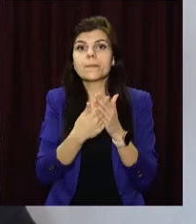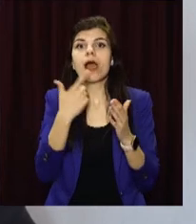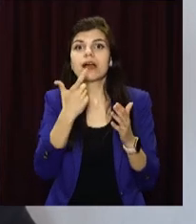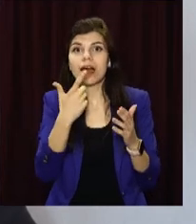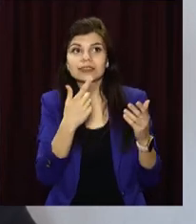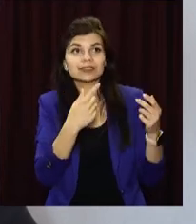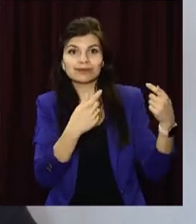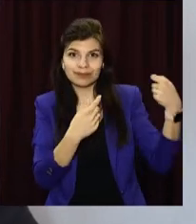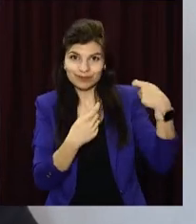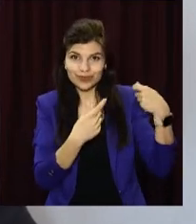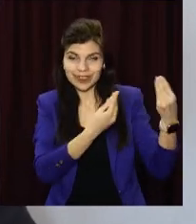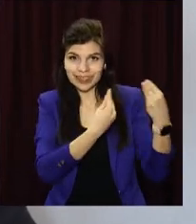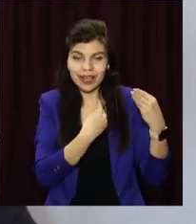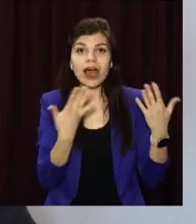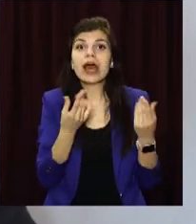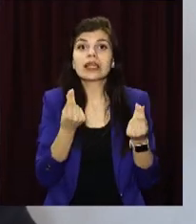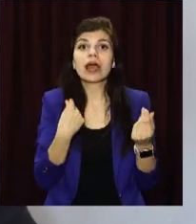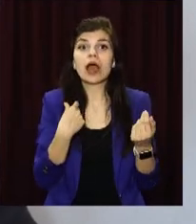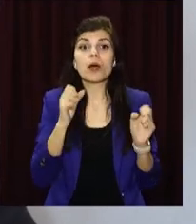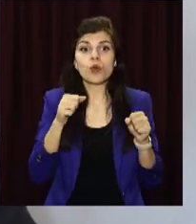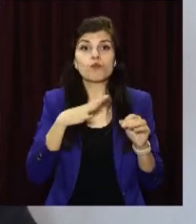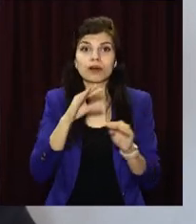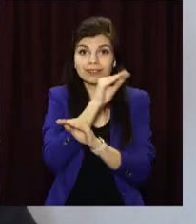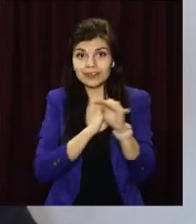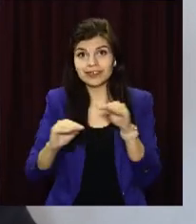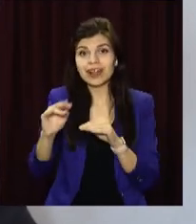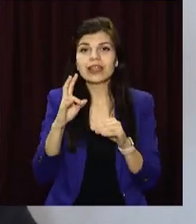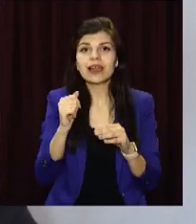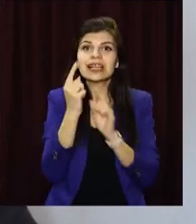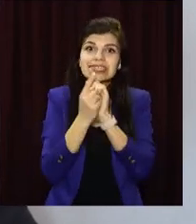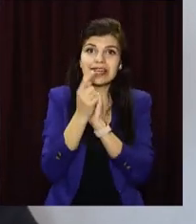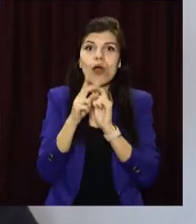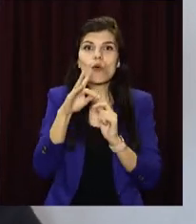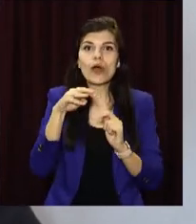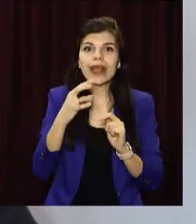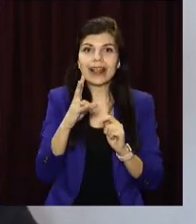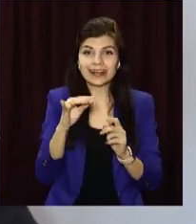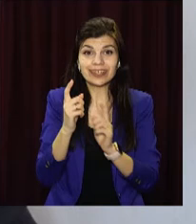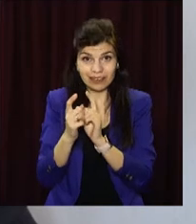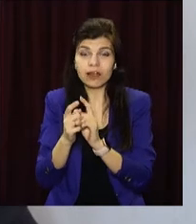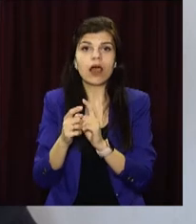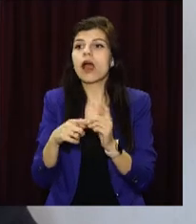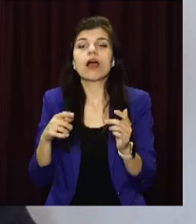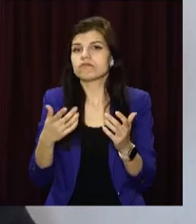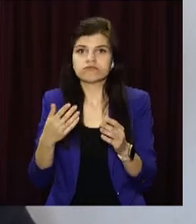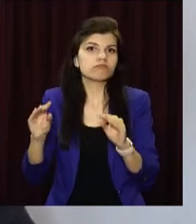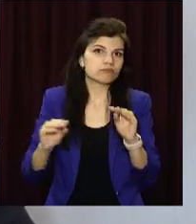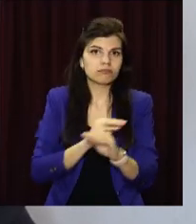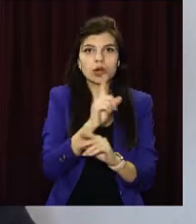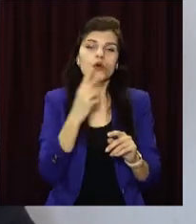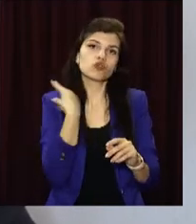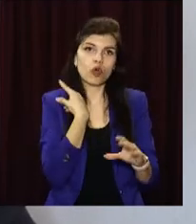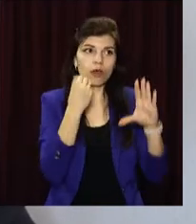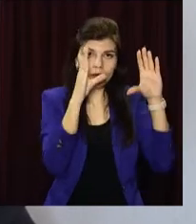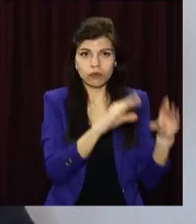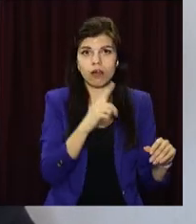газа. И в первую очередь те деньги, которые могли бы быть направлены на модернизацию котелен, они будут направлены на погашение